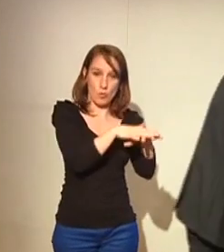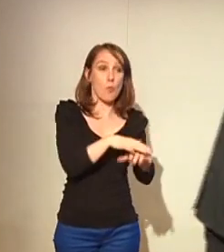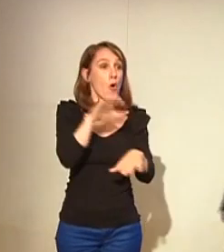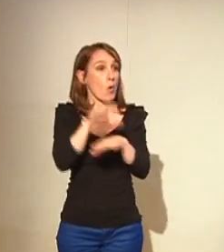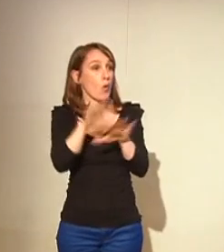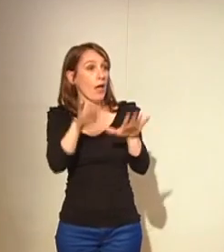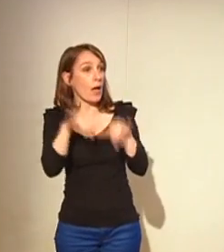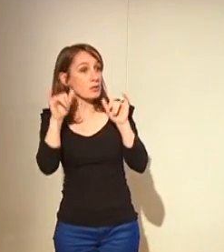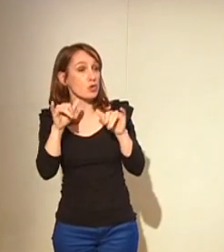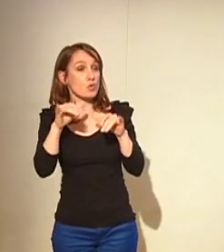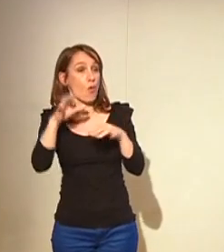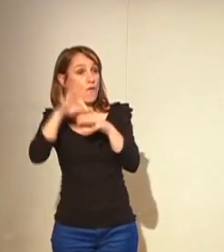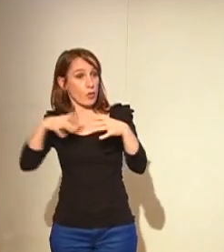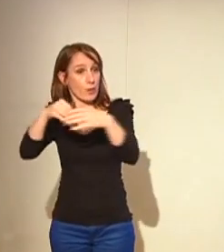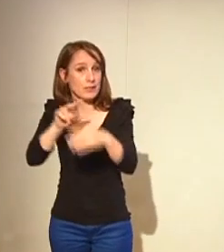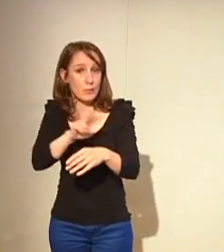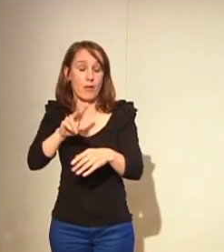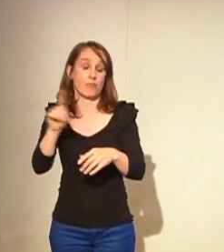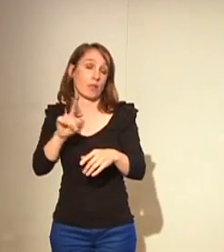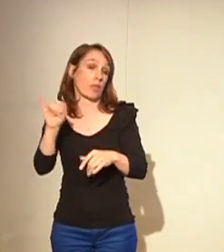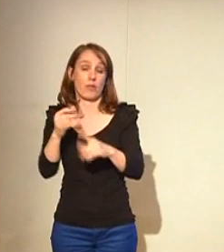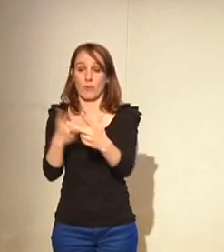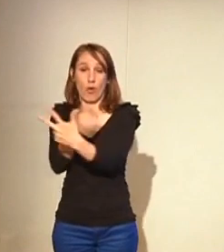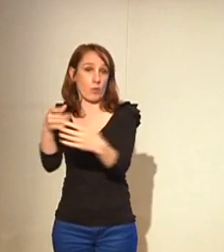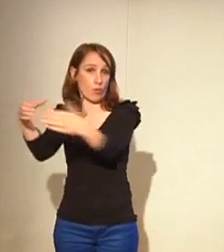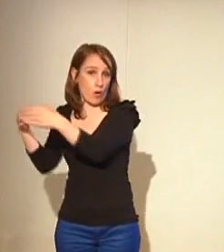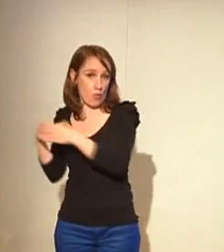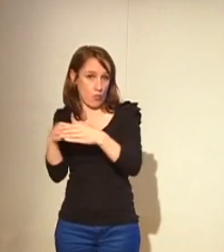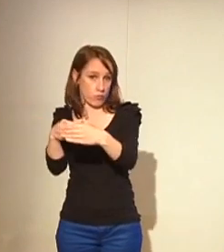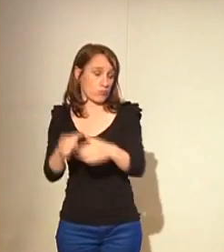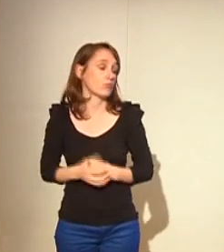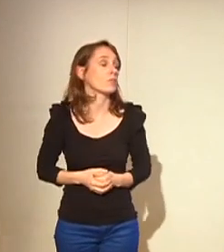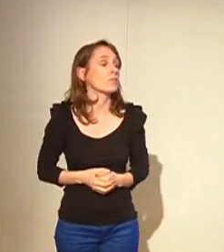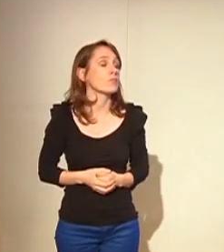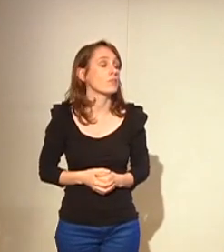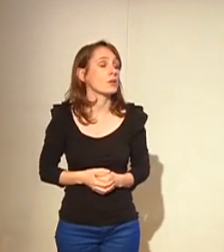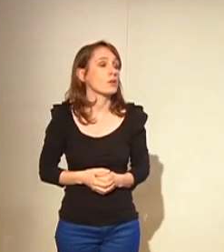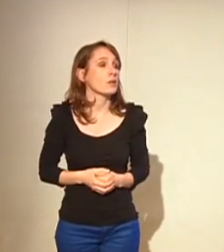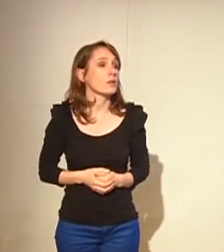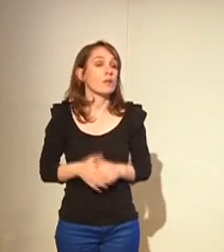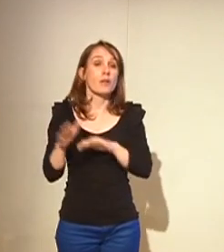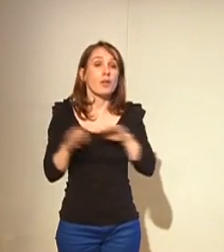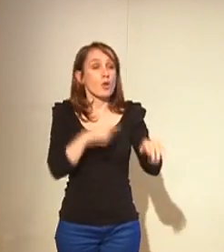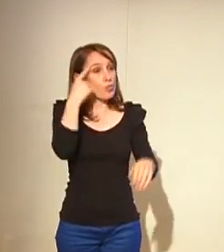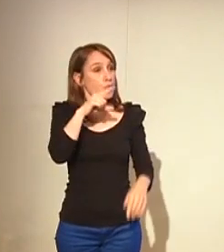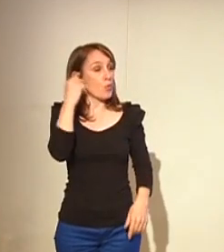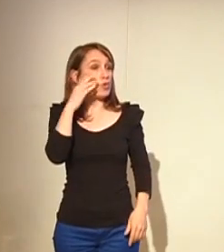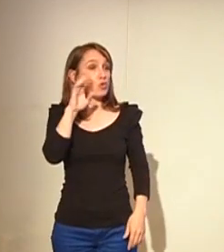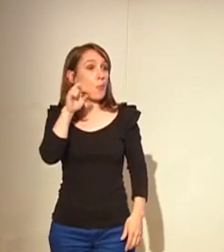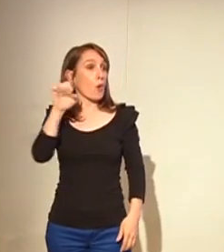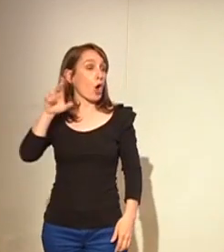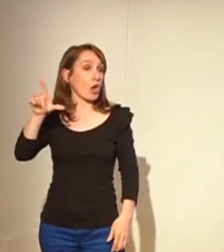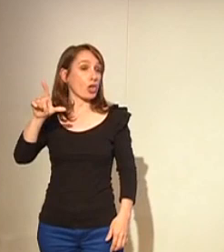abstention ne pas prépar au vote les trois autres groupes pour Monsieur Breuil qui est pour